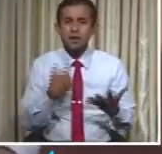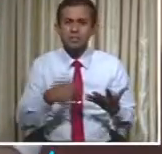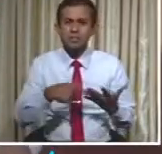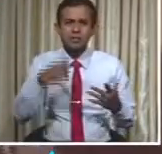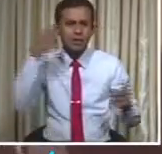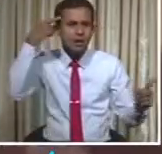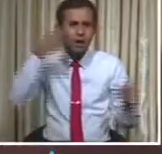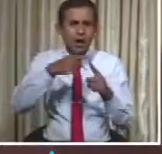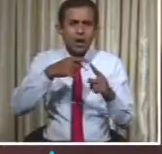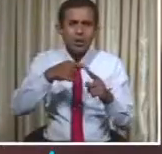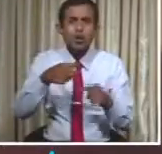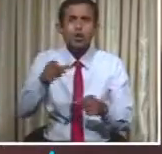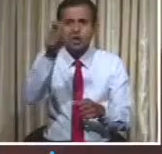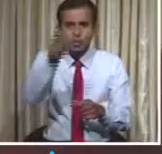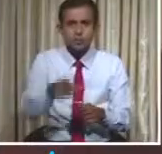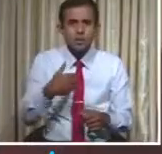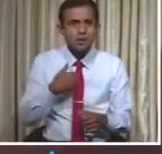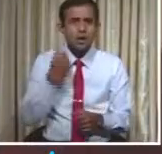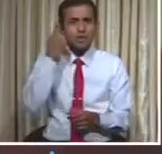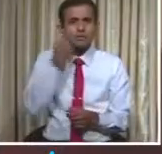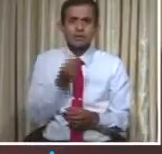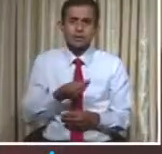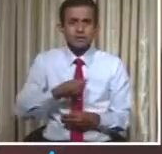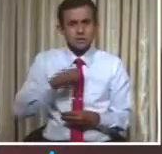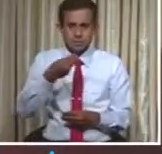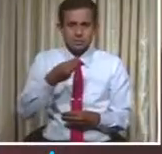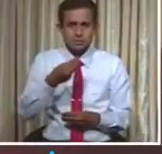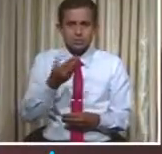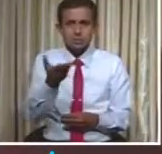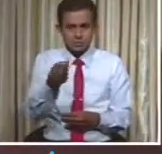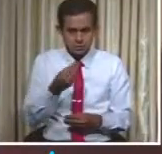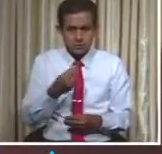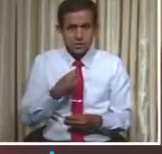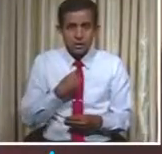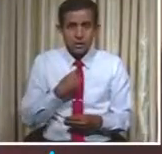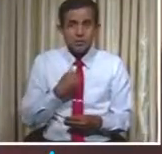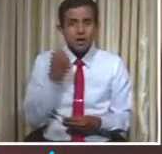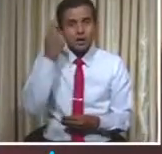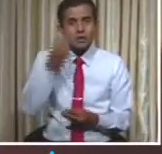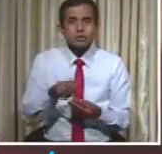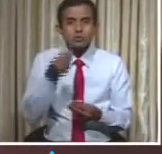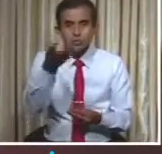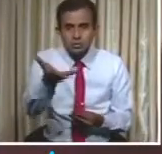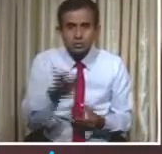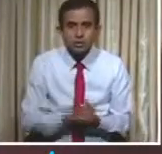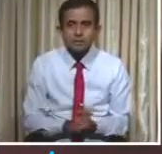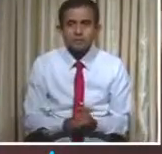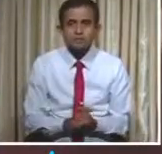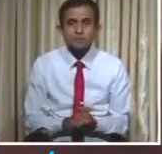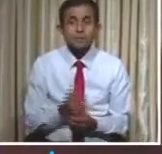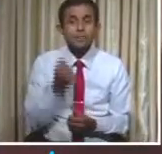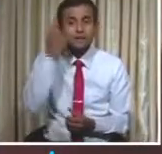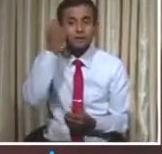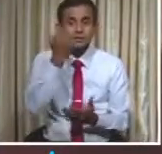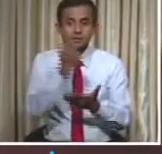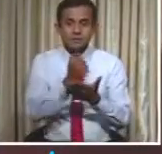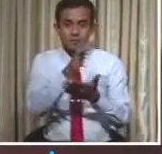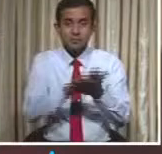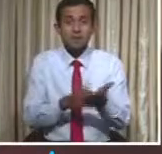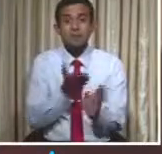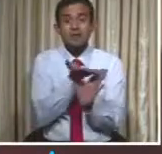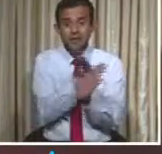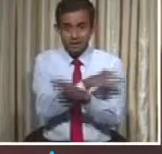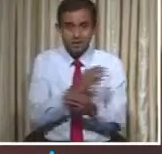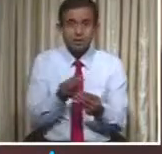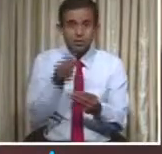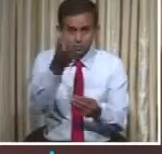සම්බන්ධයෙන් ඔබතුමාලා අපේ අදහස් ඉල්ලුවා. ඒ අදහස් අපි ලබා දුන්නා. මම අද ඒ අදහස් වල ලේඛනය මම මීට කලිනුත් දීලා